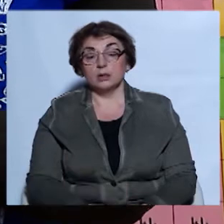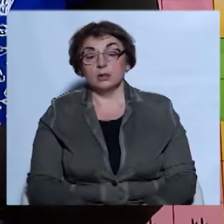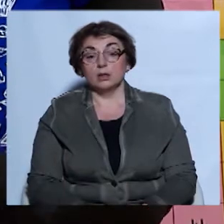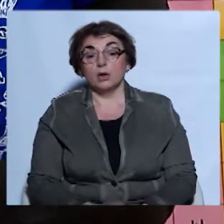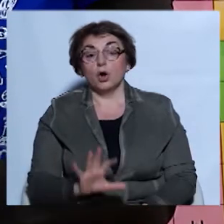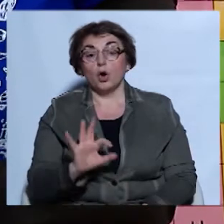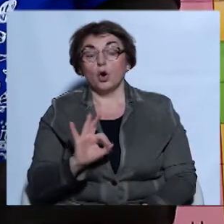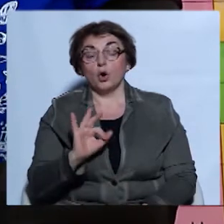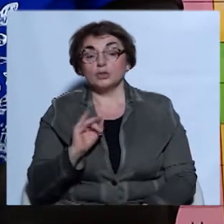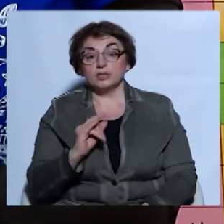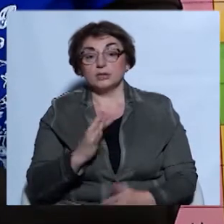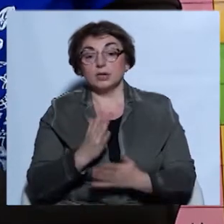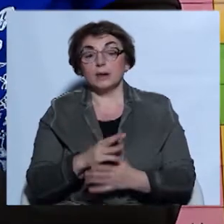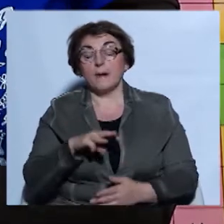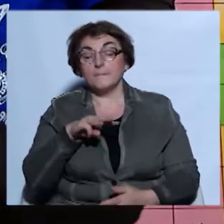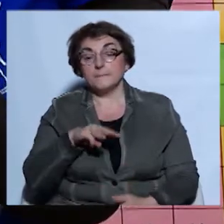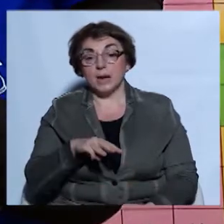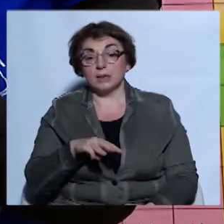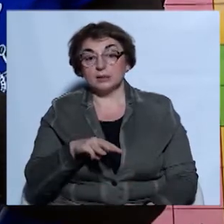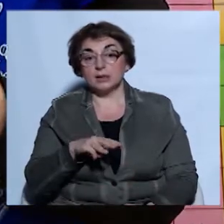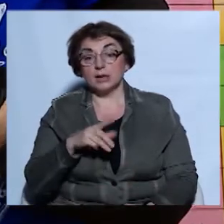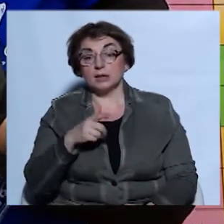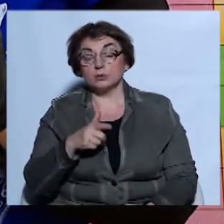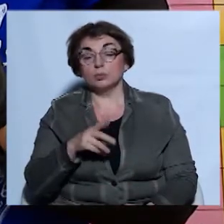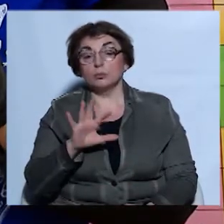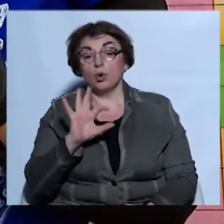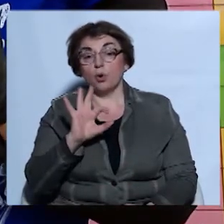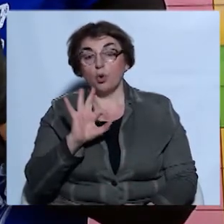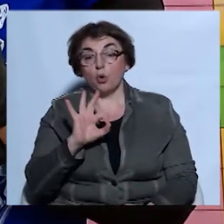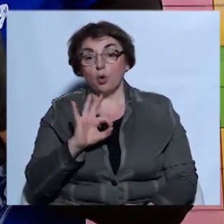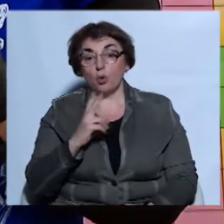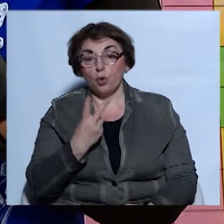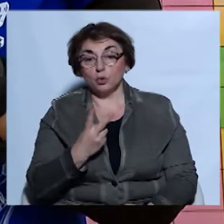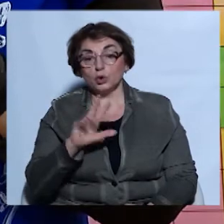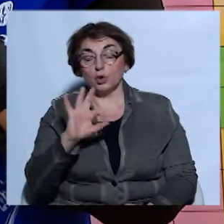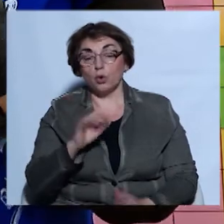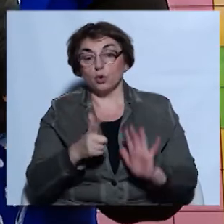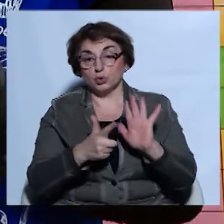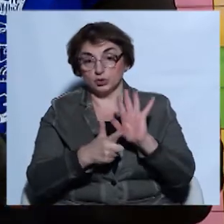ოქსიდია მანგანუმ 2O7.